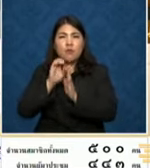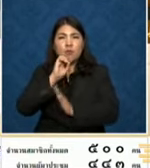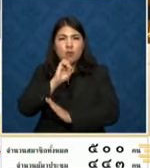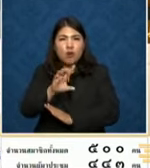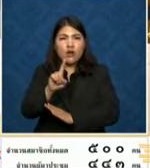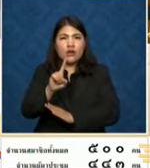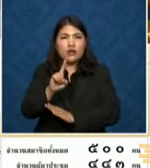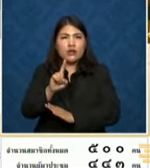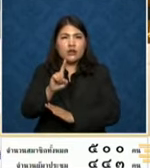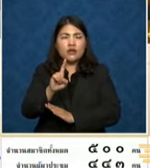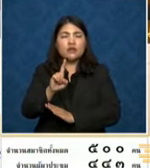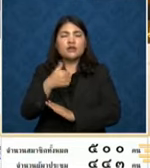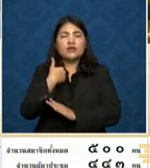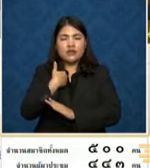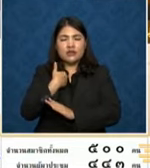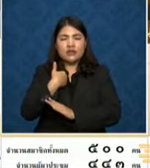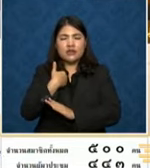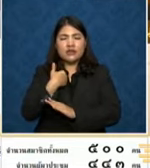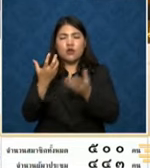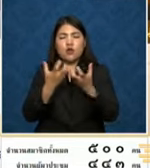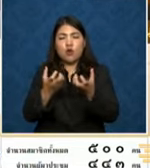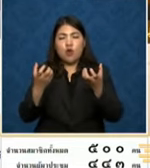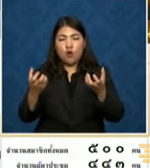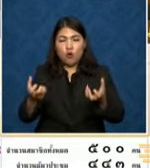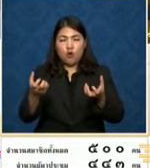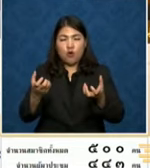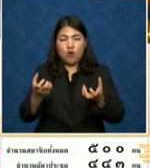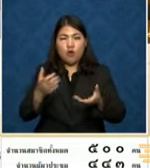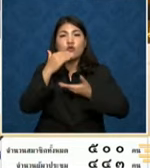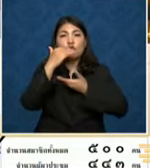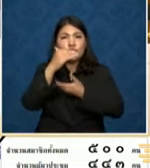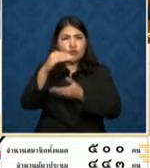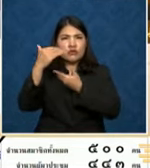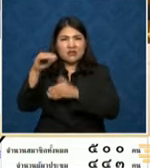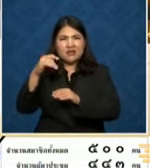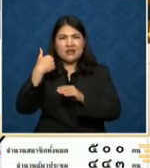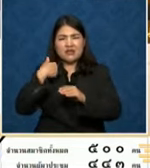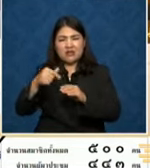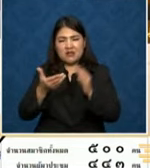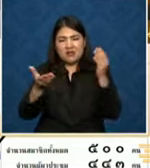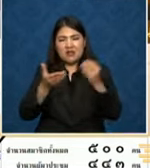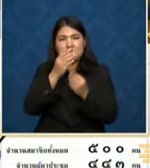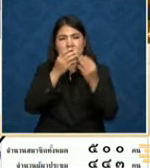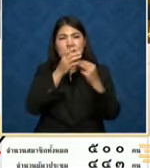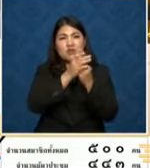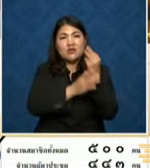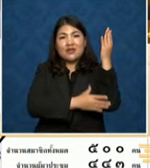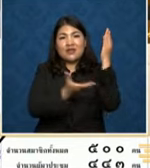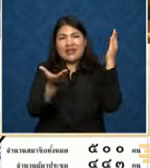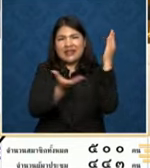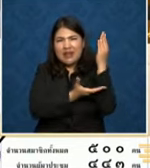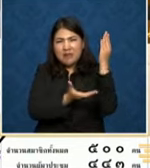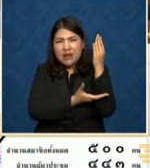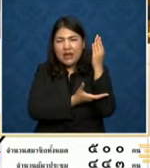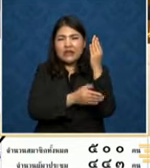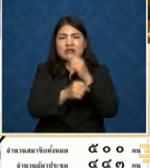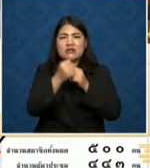การส่งสินค้าปลอดจากการตัดไม้ทำลายป่าของสหภาพยุโรป